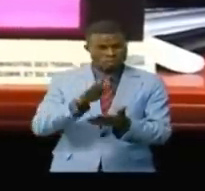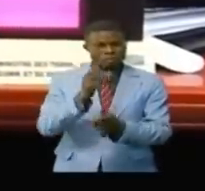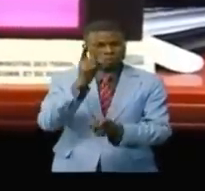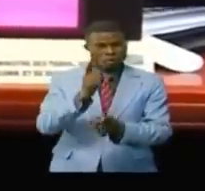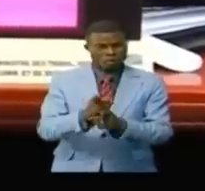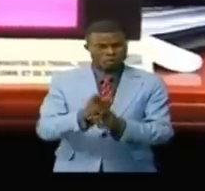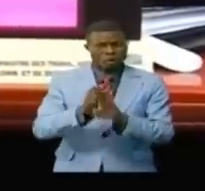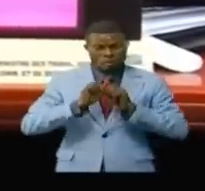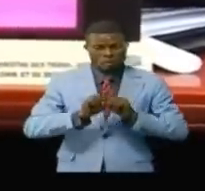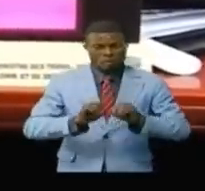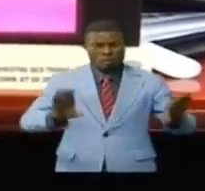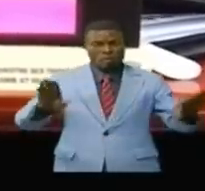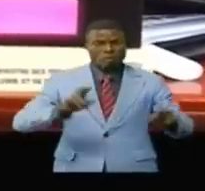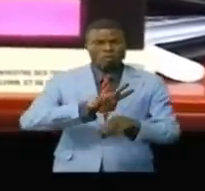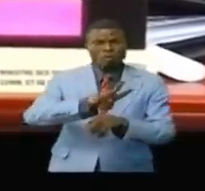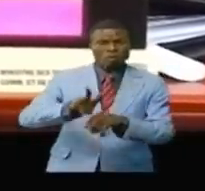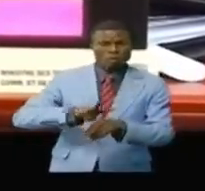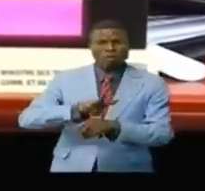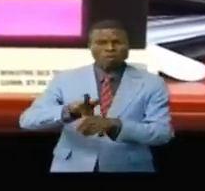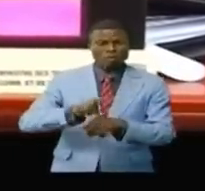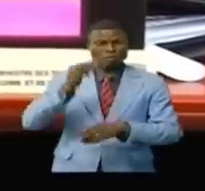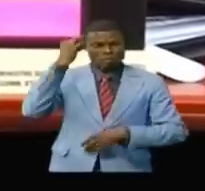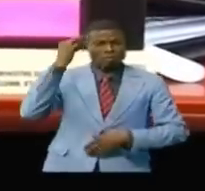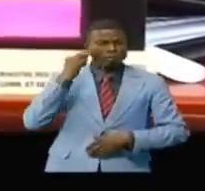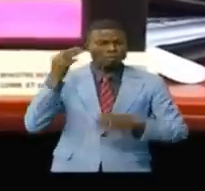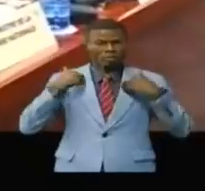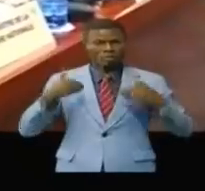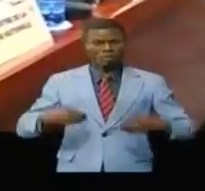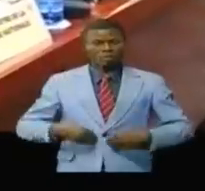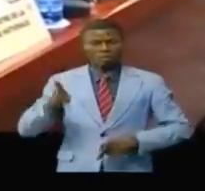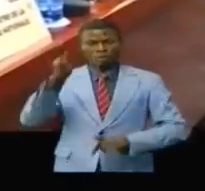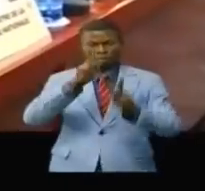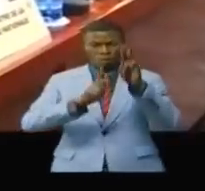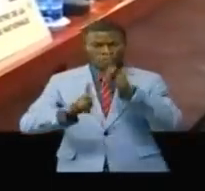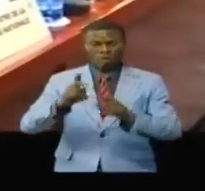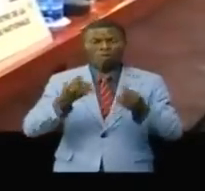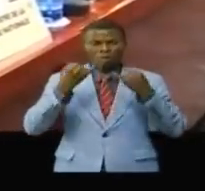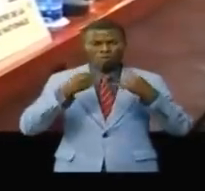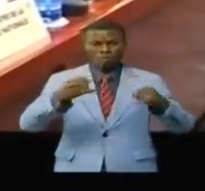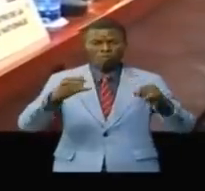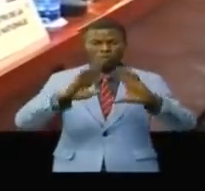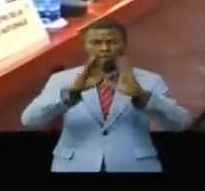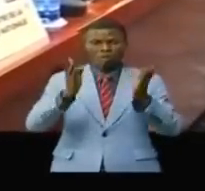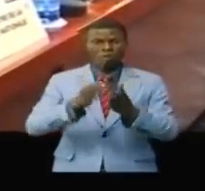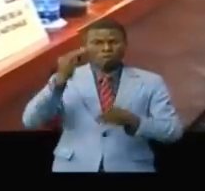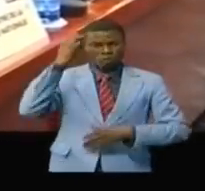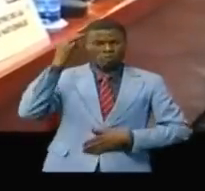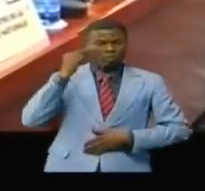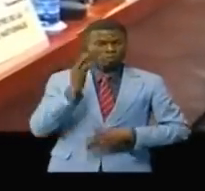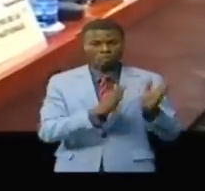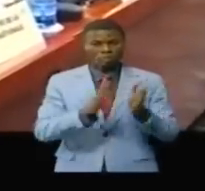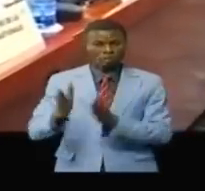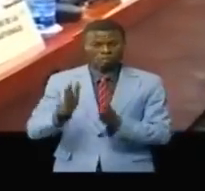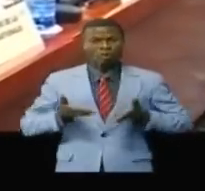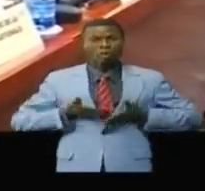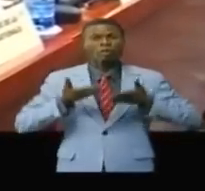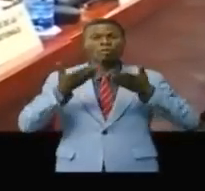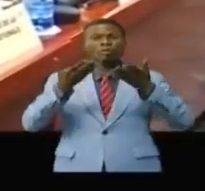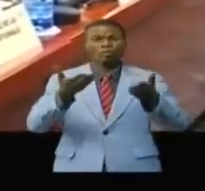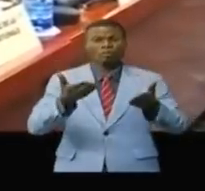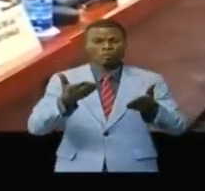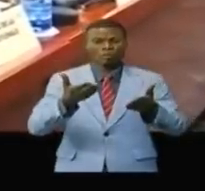de propagation du virus, le ministre de la Santé publique a informé le Conseil qu'il envisage de proposer